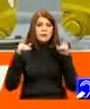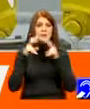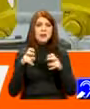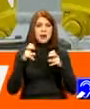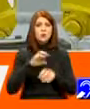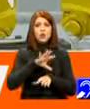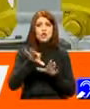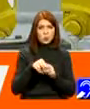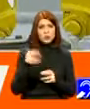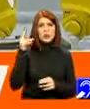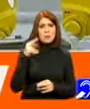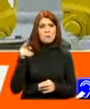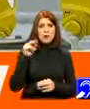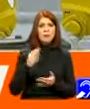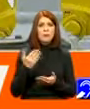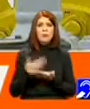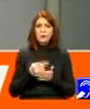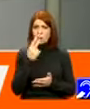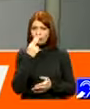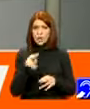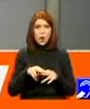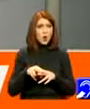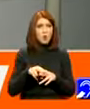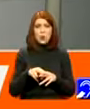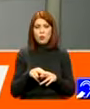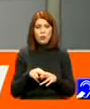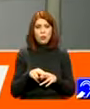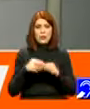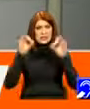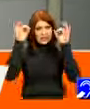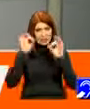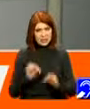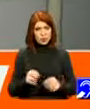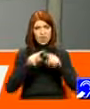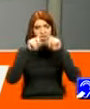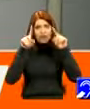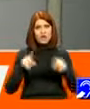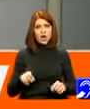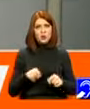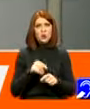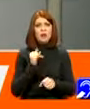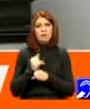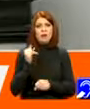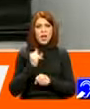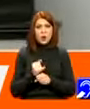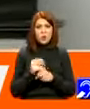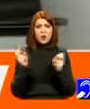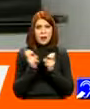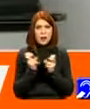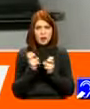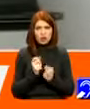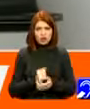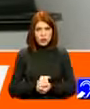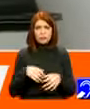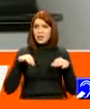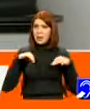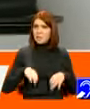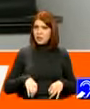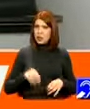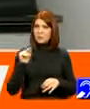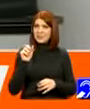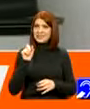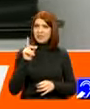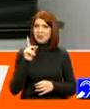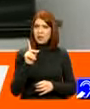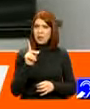solutii mai departe pentru a vedea cum vor fi scăzute facturile din luna ianuarie facturile la energie președintele PSD